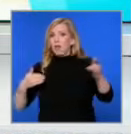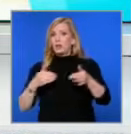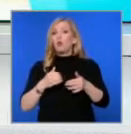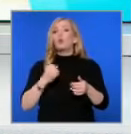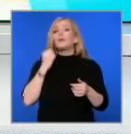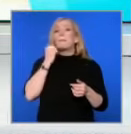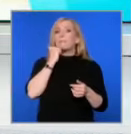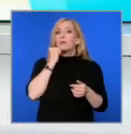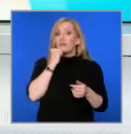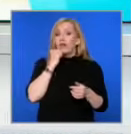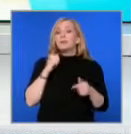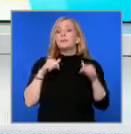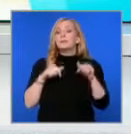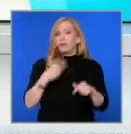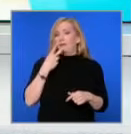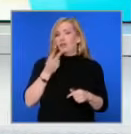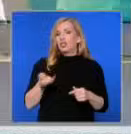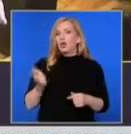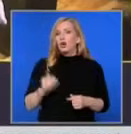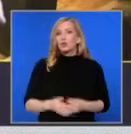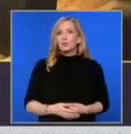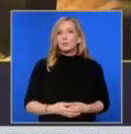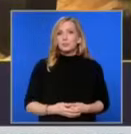своите появи? Отговорът от Теодора Гатева.